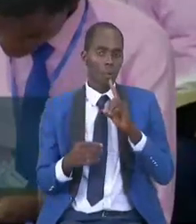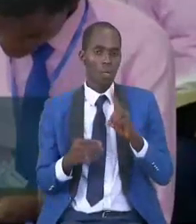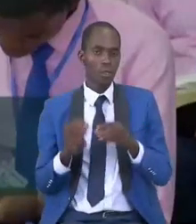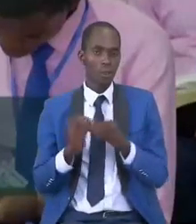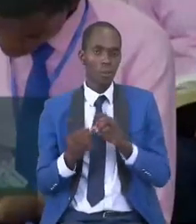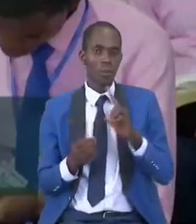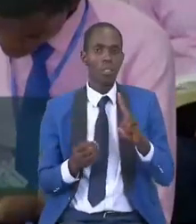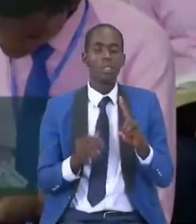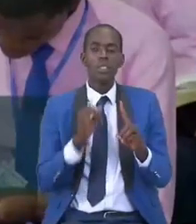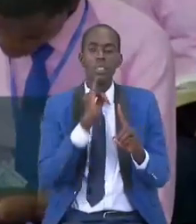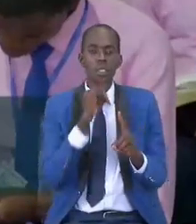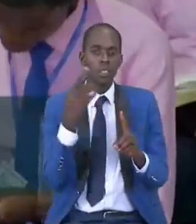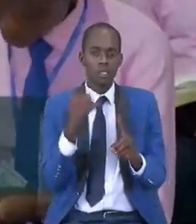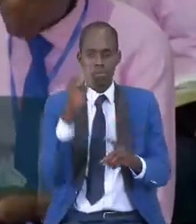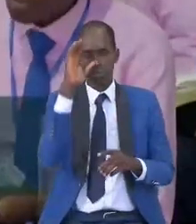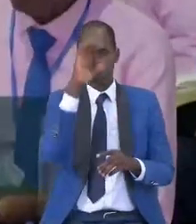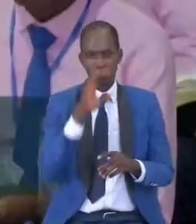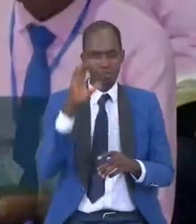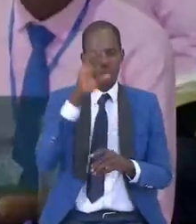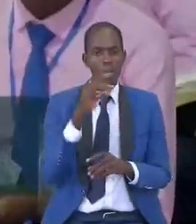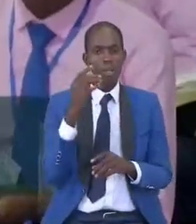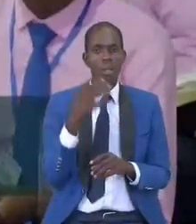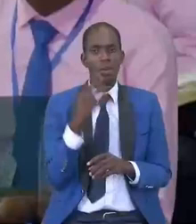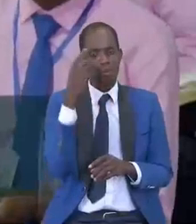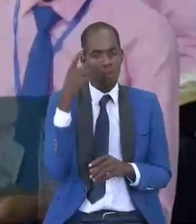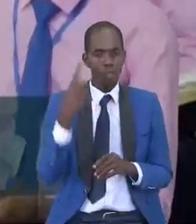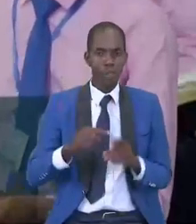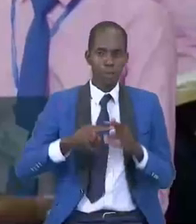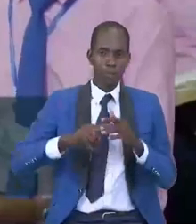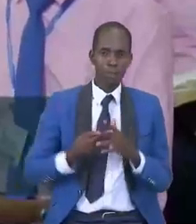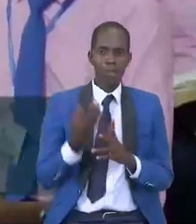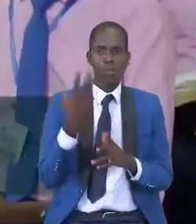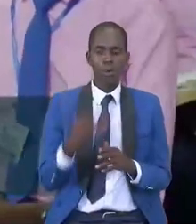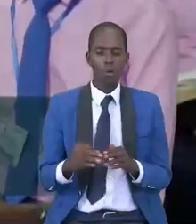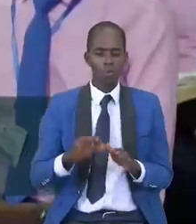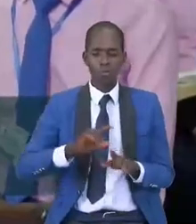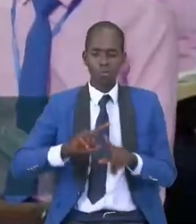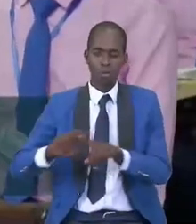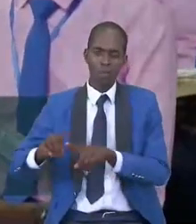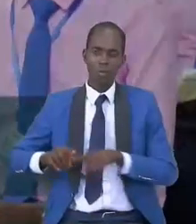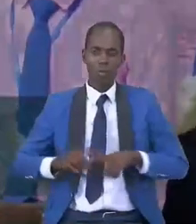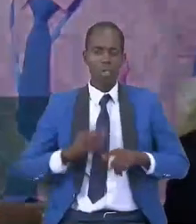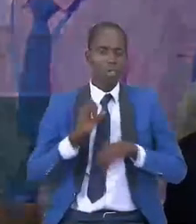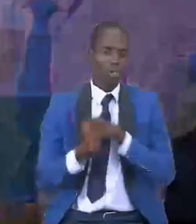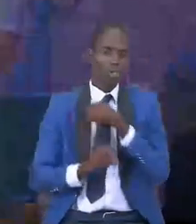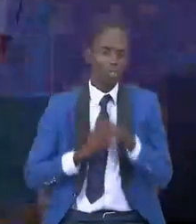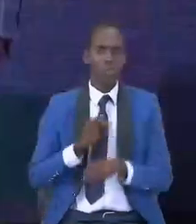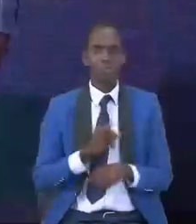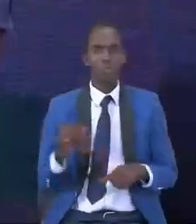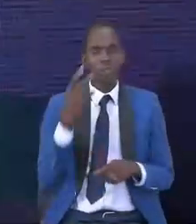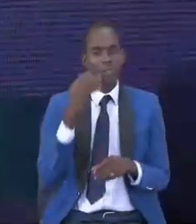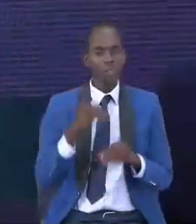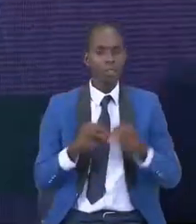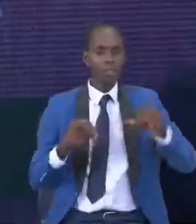C'est la recherche de la source des différentes souffrances. Jonas chapitre 1, verset